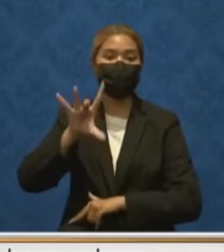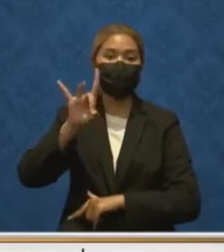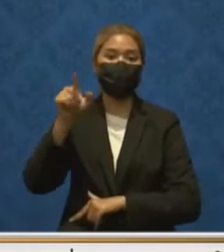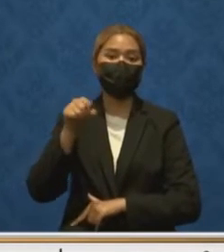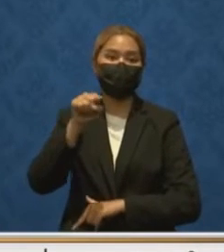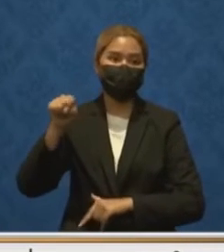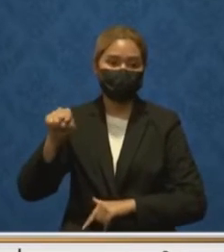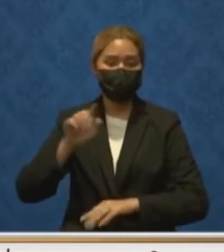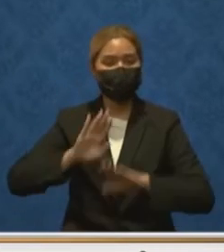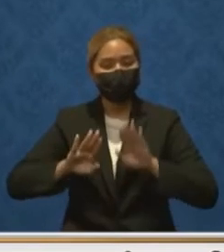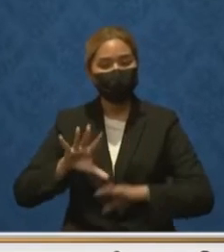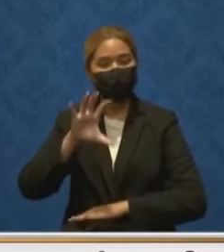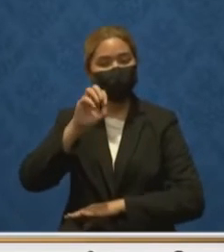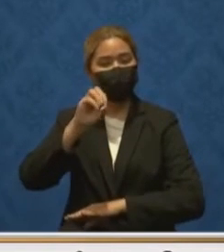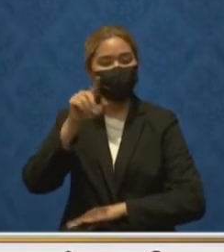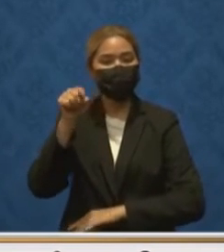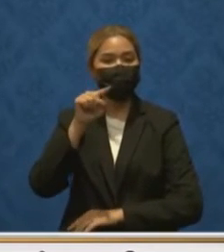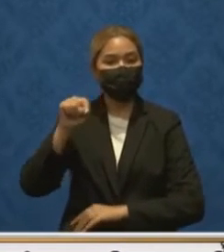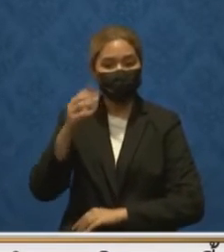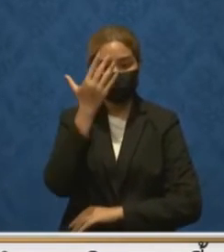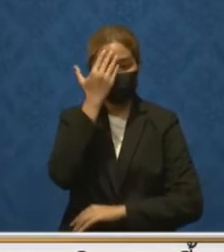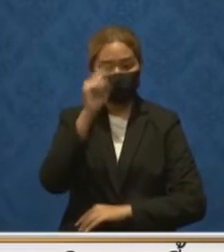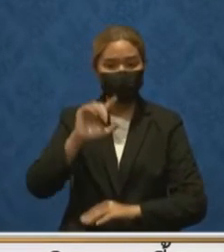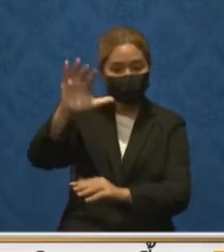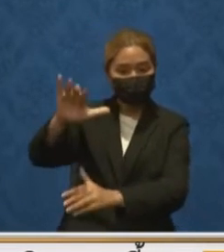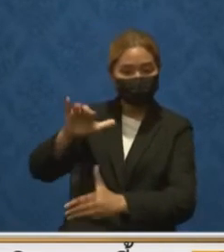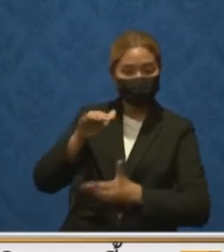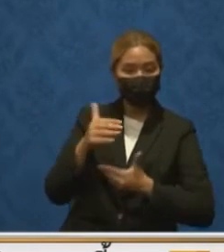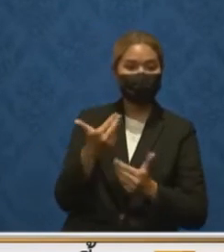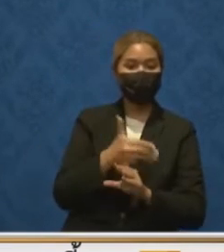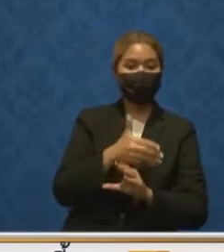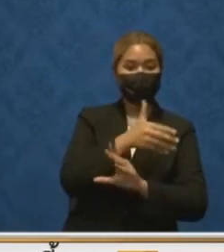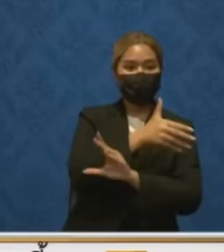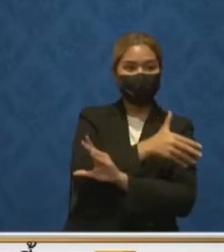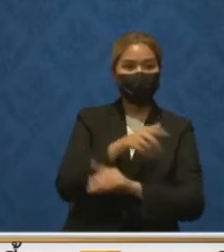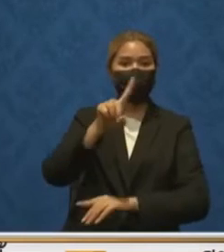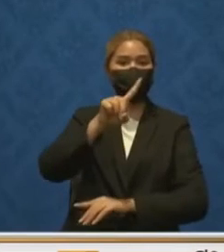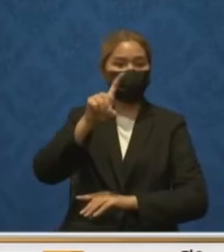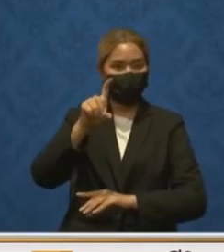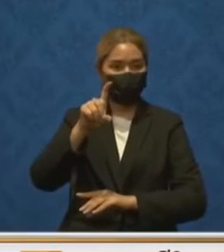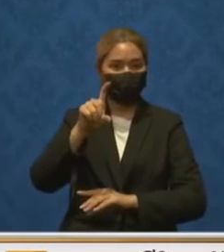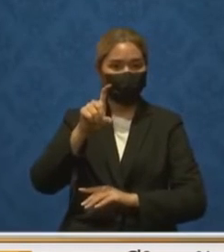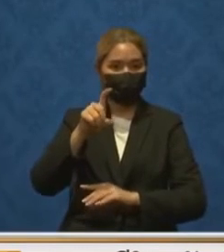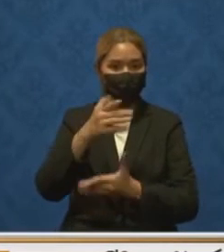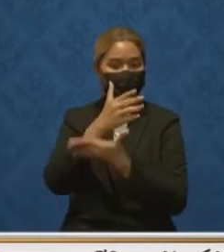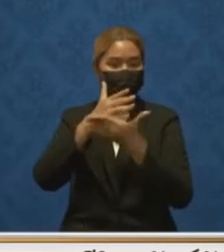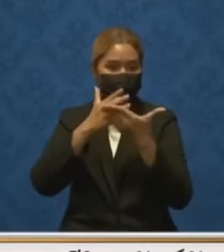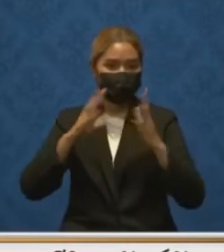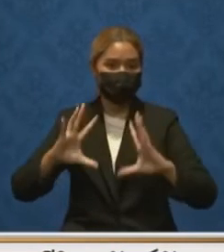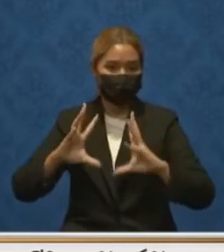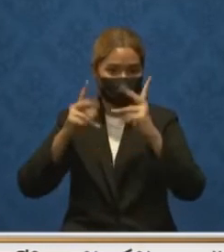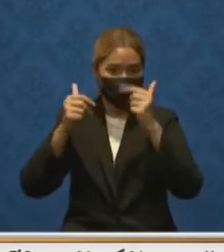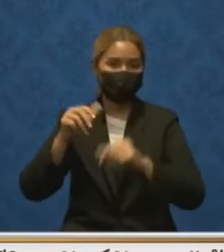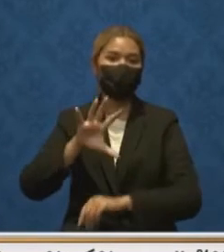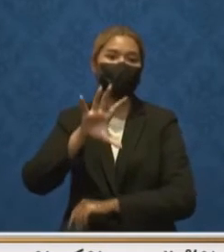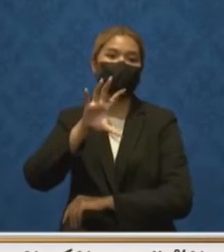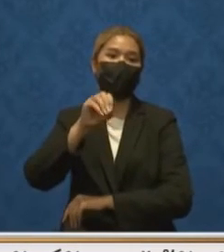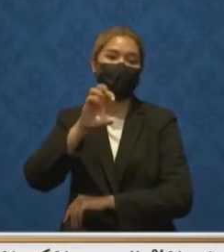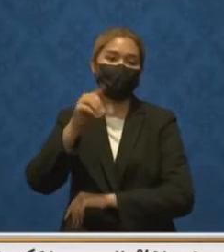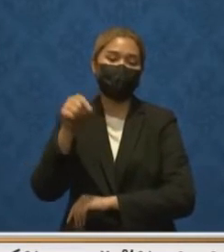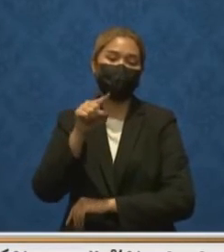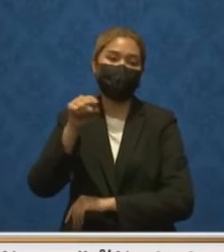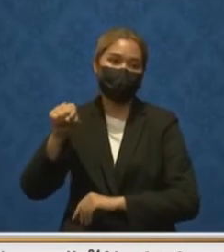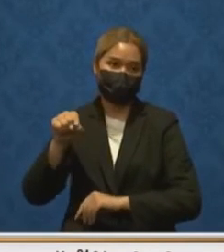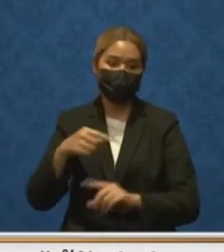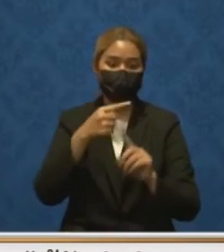50%นะครับพูดงายๆจากเคยนำเข้าร้อยนึหายไป 50%เดือนกุมพ